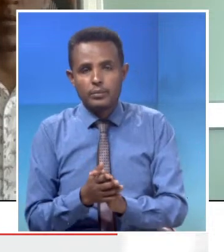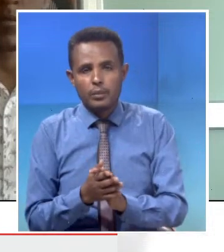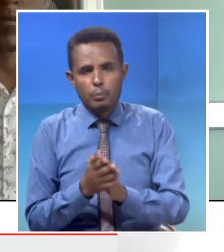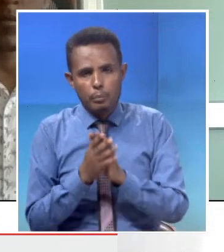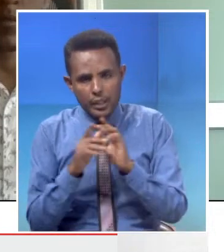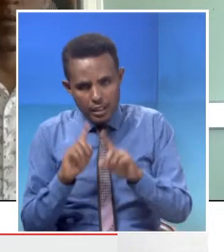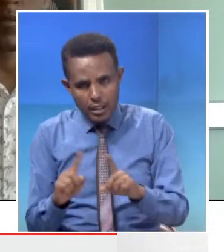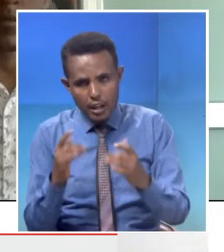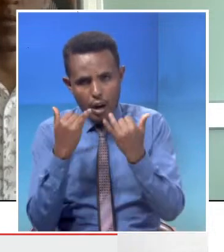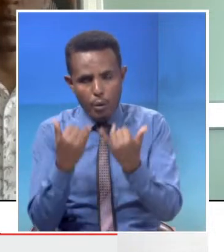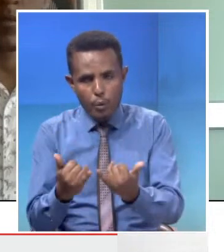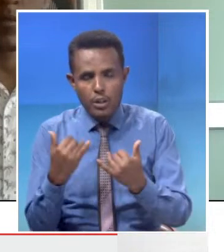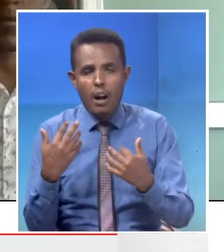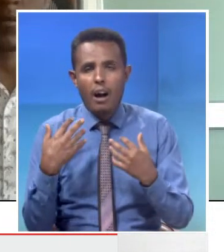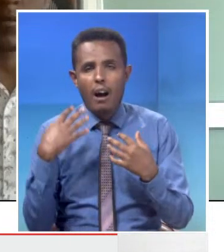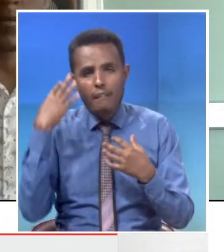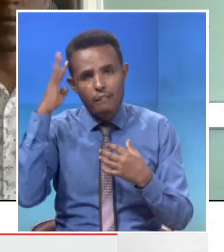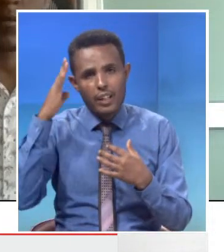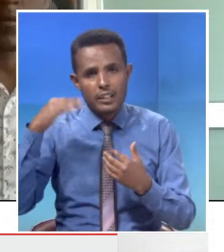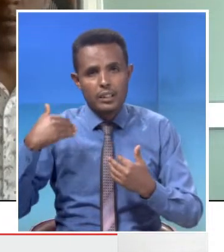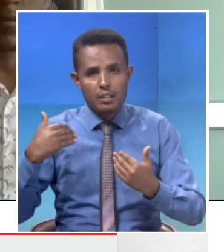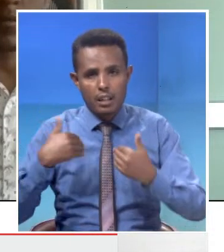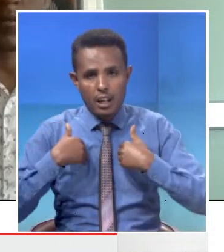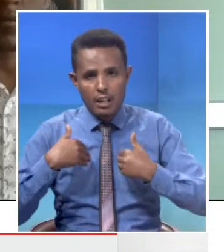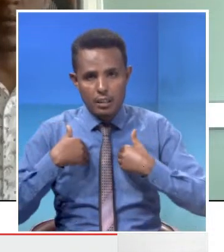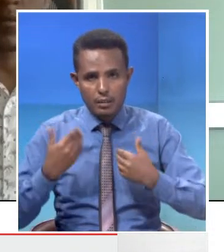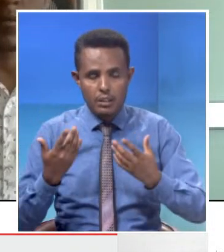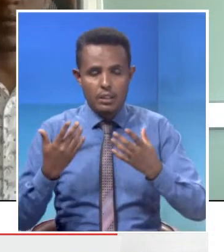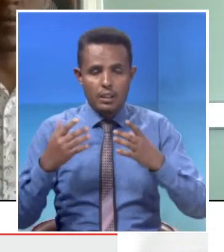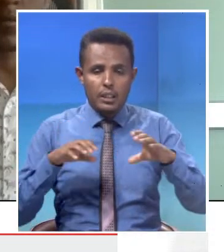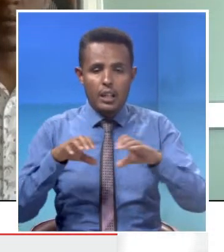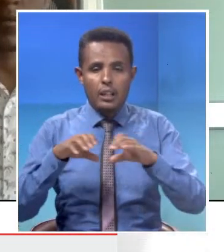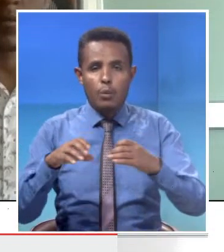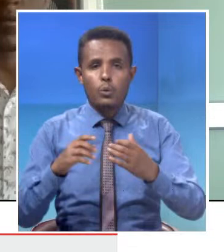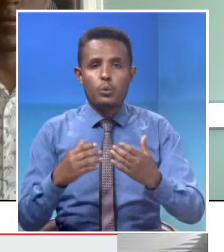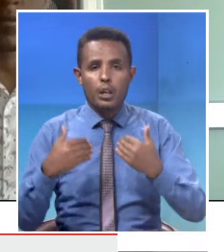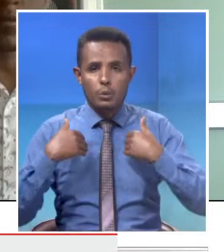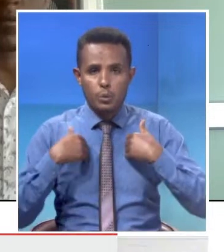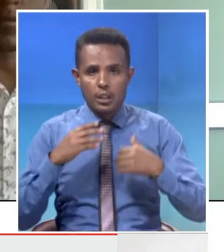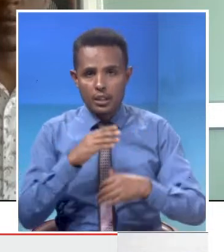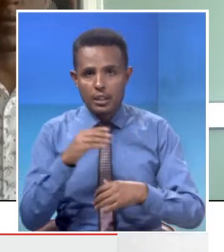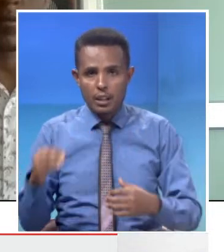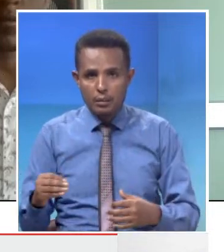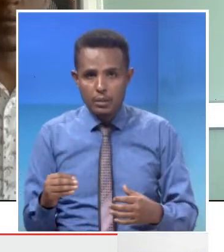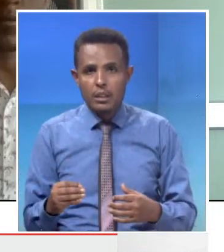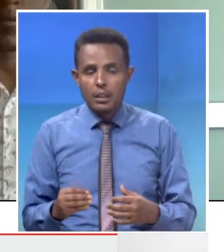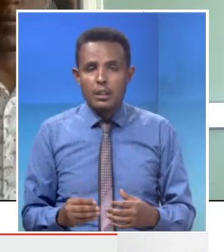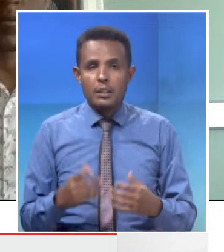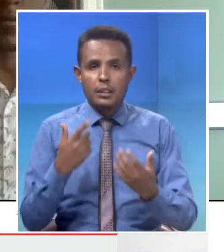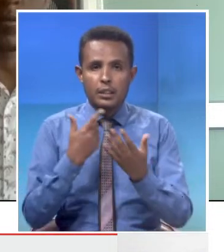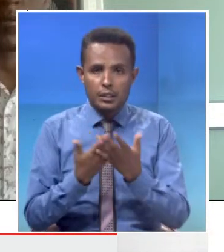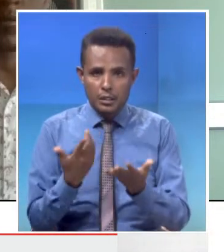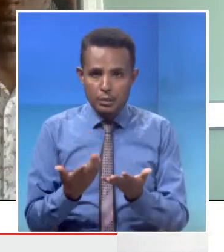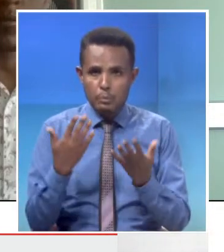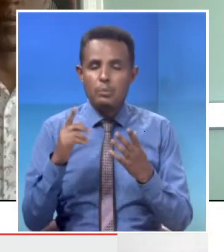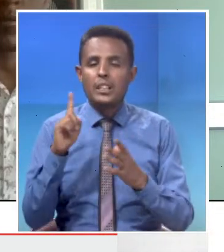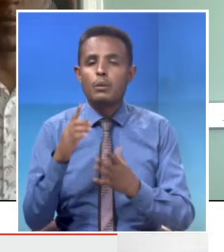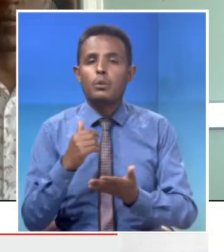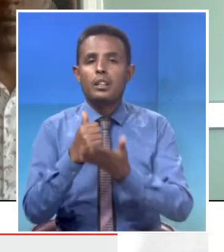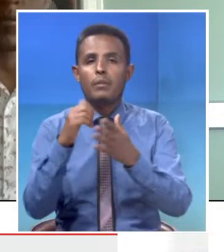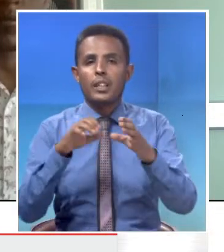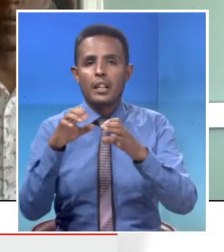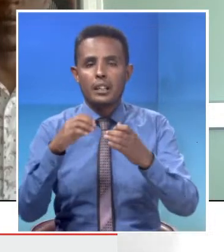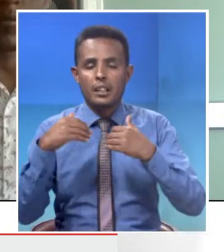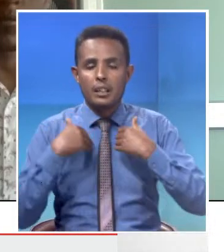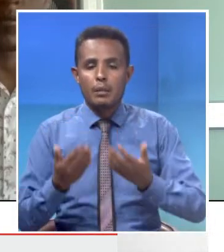አፋርን በአሁኑ ሰዓት እዚሁ እኛ እያለን እኛ ወገኖች ይዘው እያከናወኑት ነው ያሉት እና እንደ ሰባት ሰን ወደ ስምንት ነዘጠኝ ከፍ እያለን ያለው